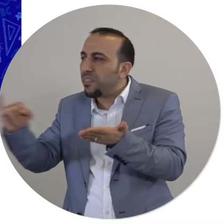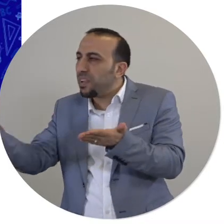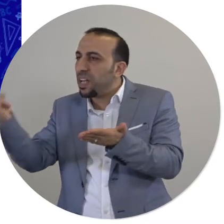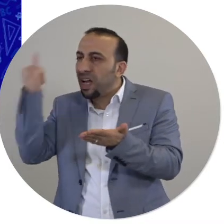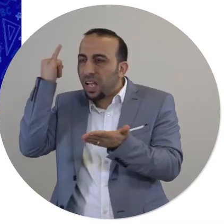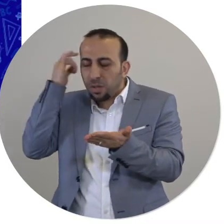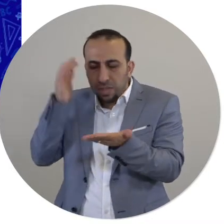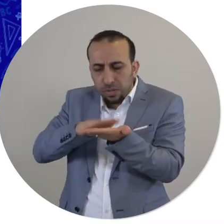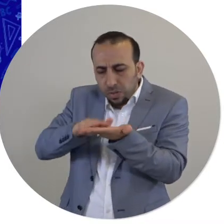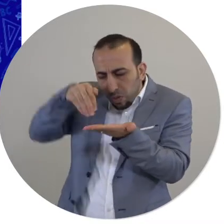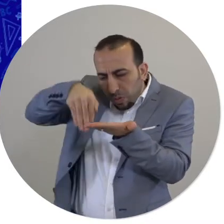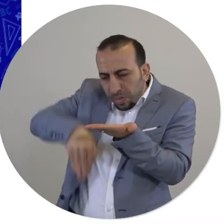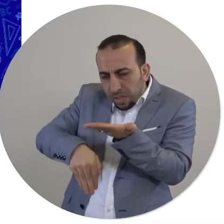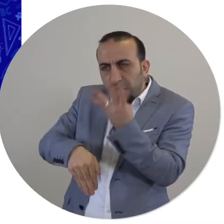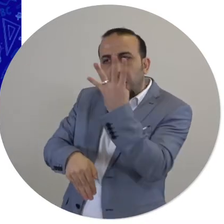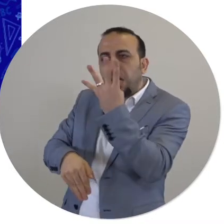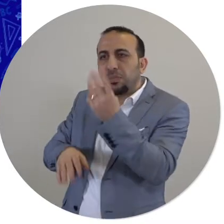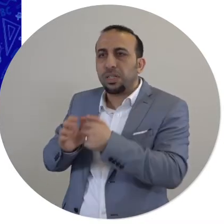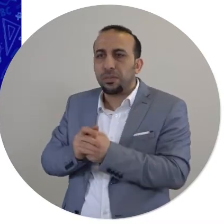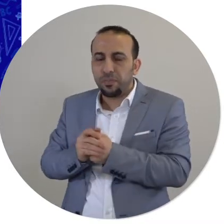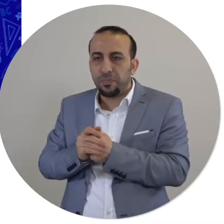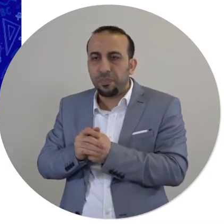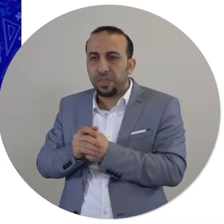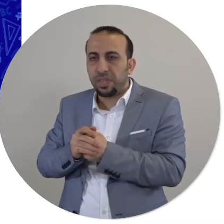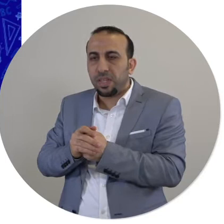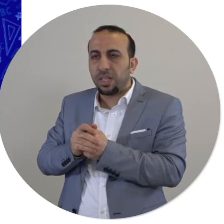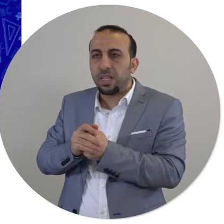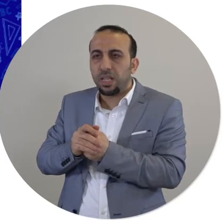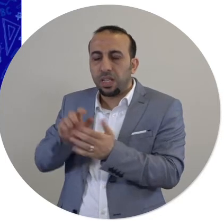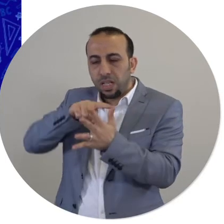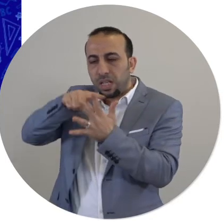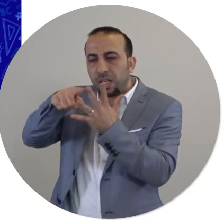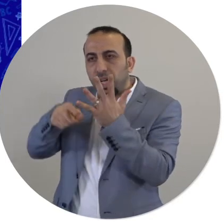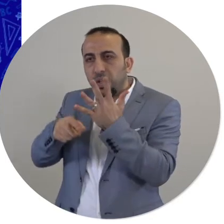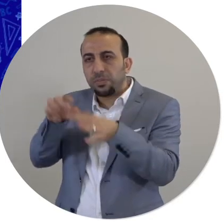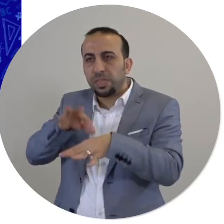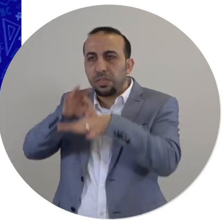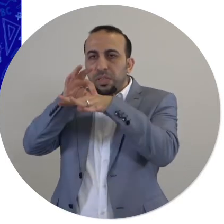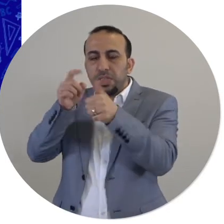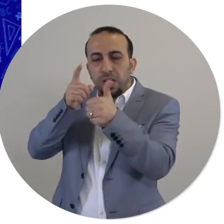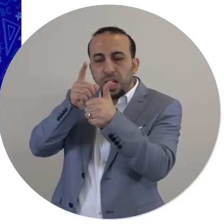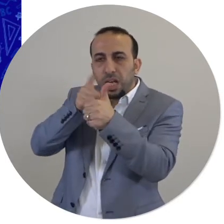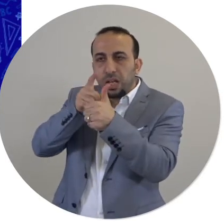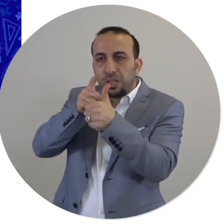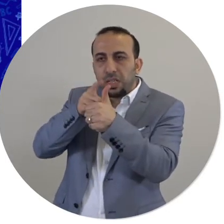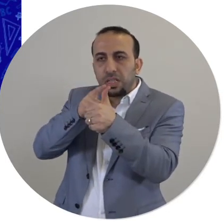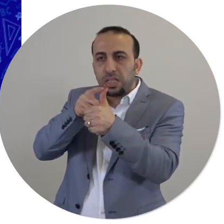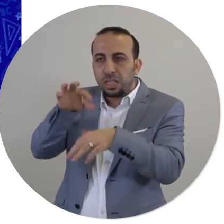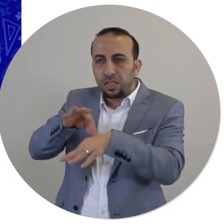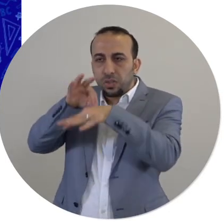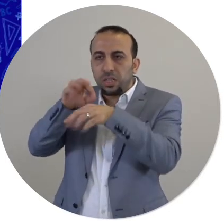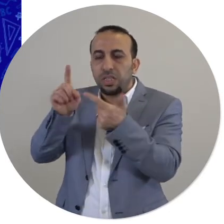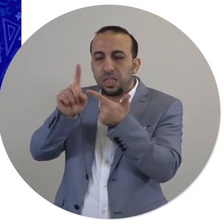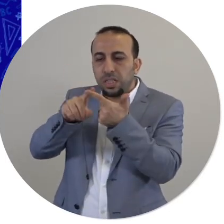بينما العوامل البشرية فتتضمن العامل الديموغرافي اللي هو خصائص السكان، والنقل بين مراكز تجمع